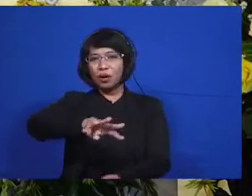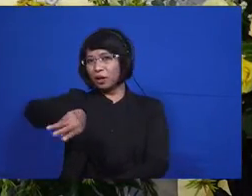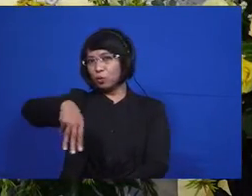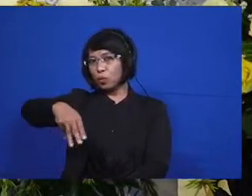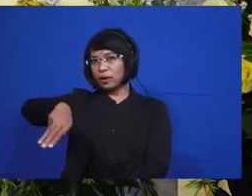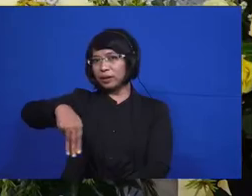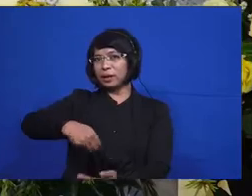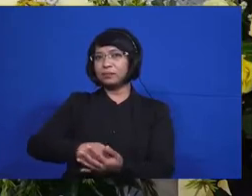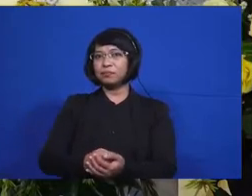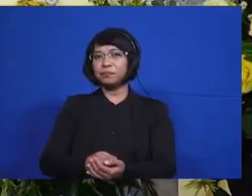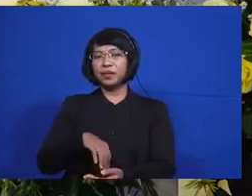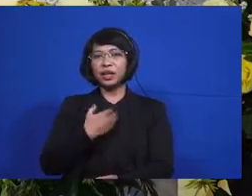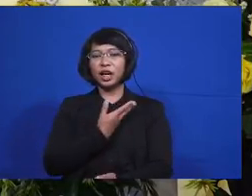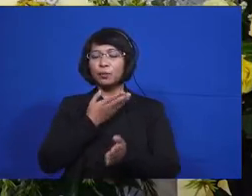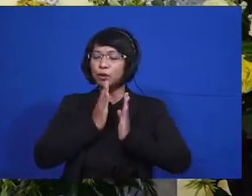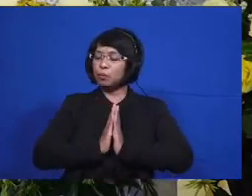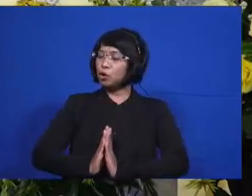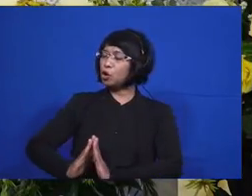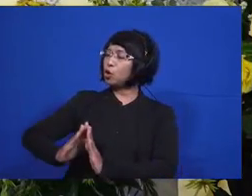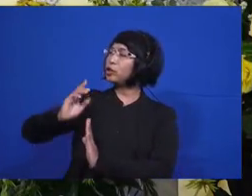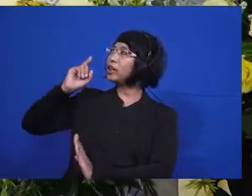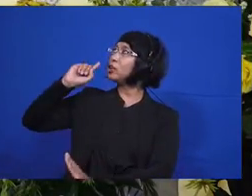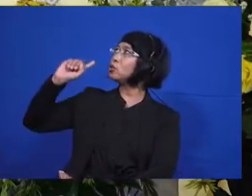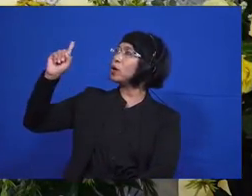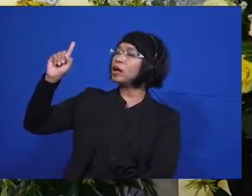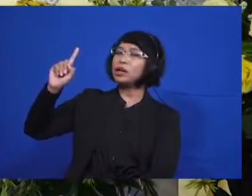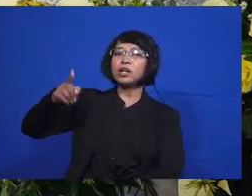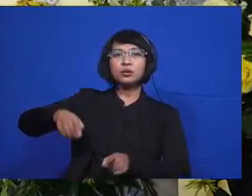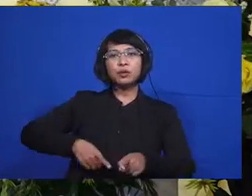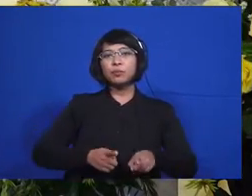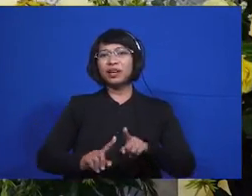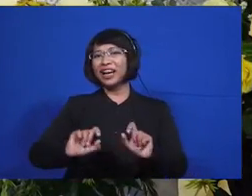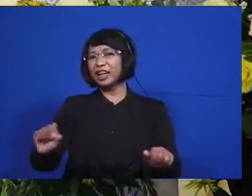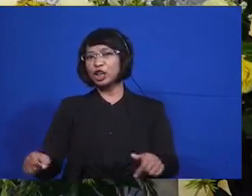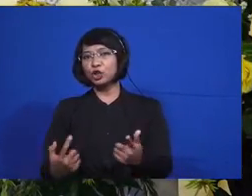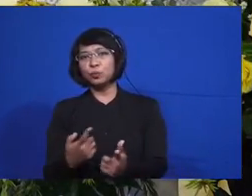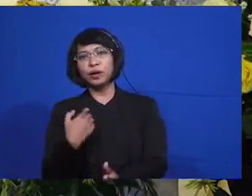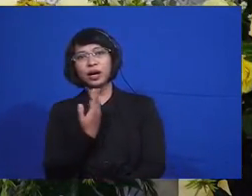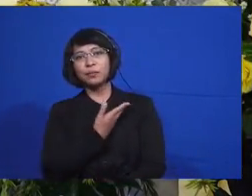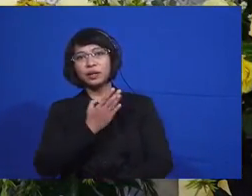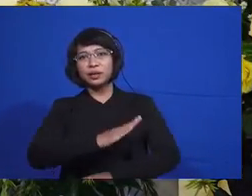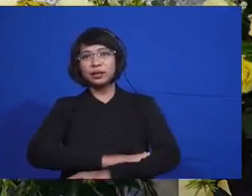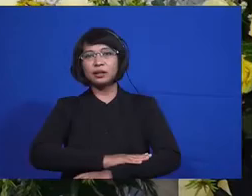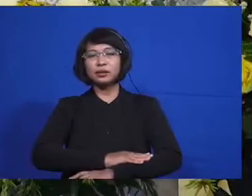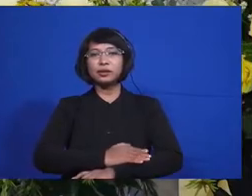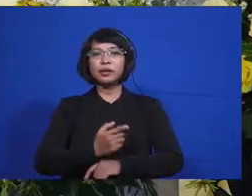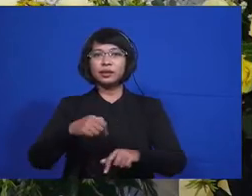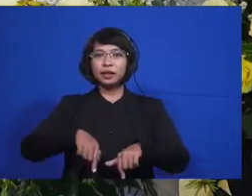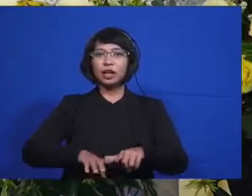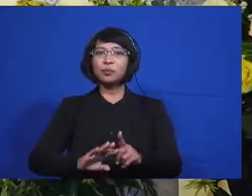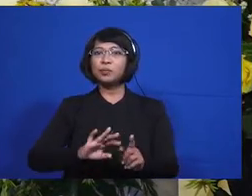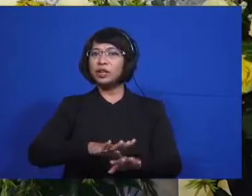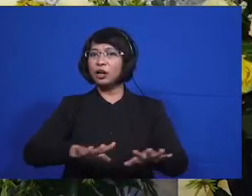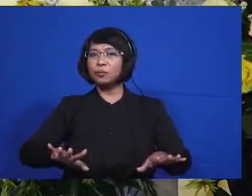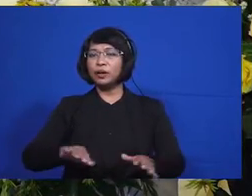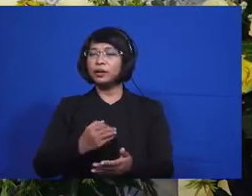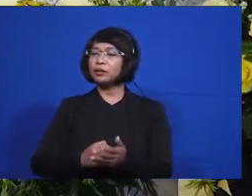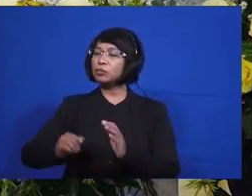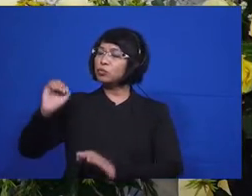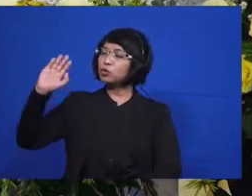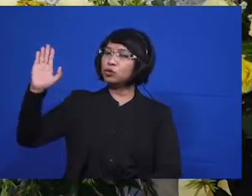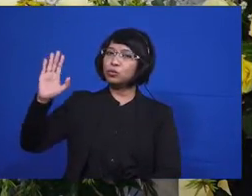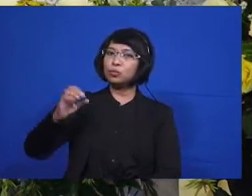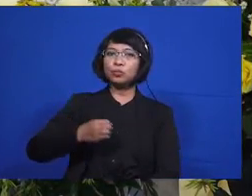keluargamu. Kami mohon Tuhan, bimbinglah juga hidup kami sehari-hari dalam damai-Mu. Luputkanlah kami